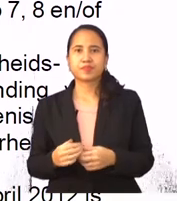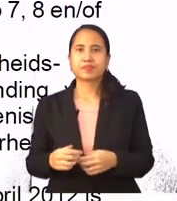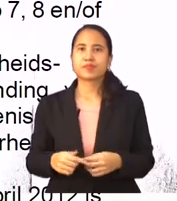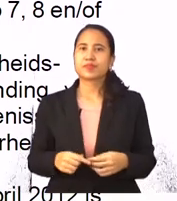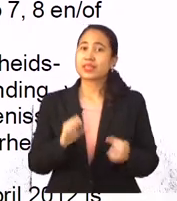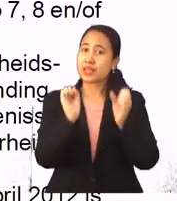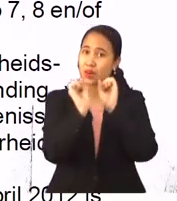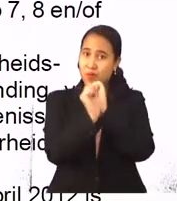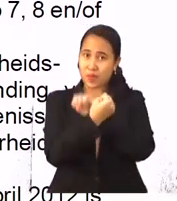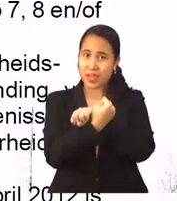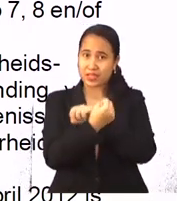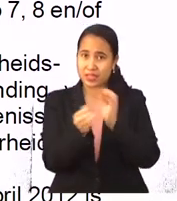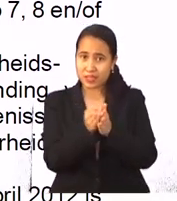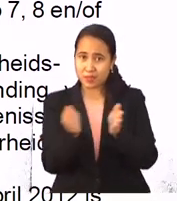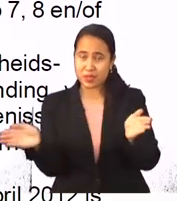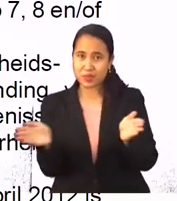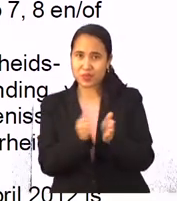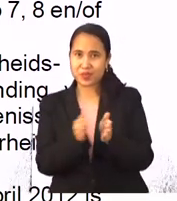20